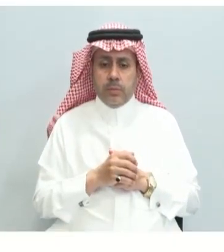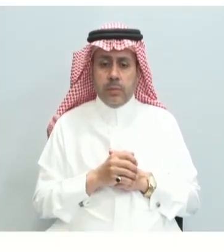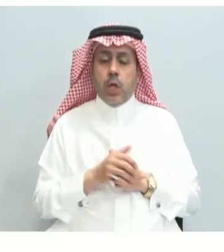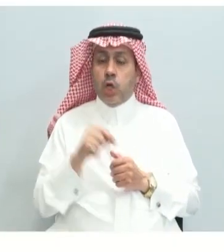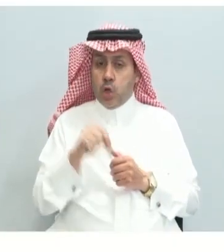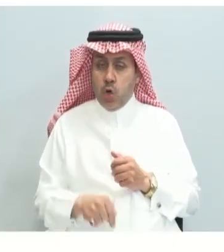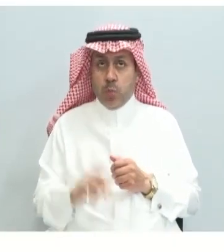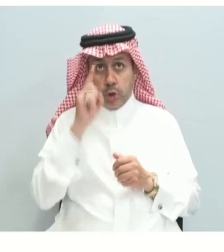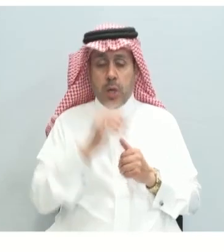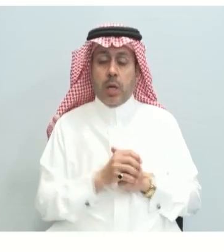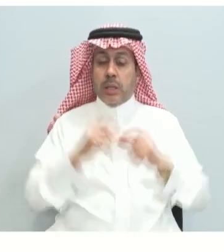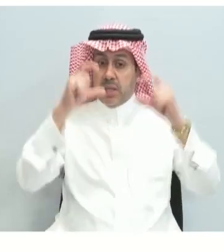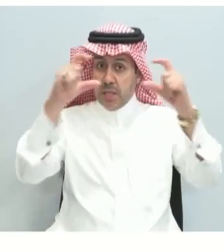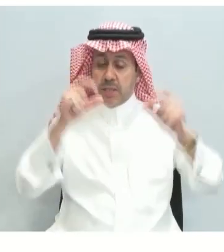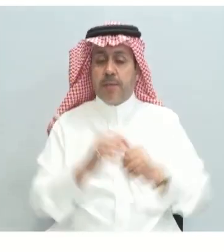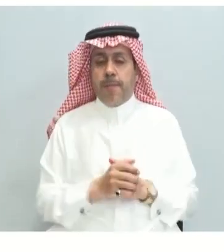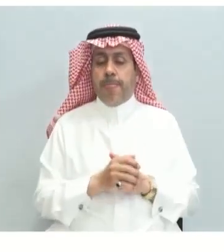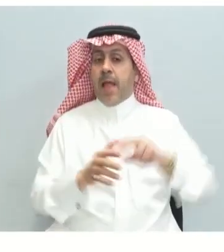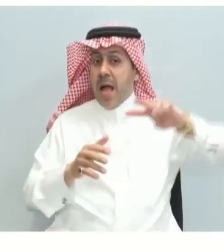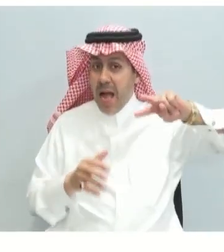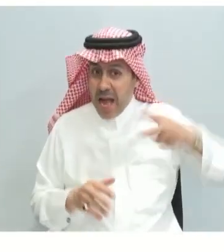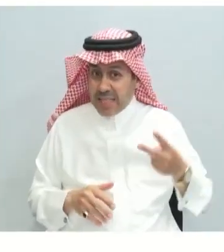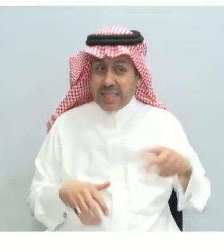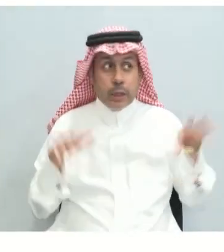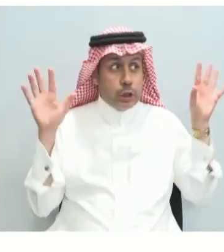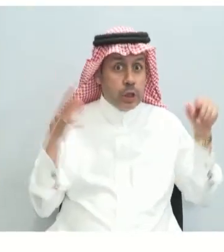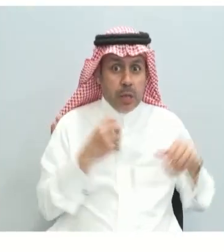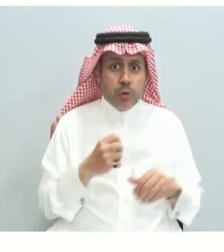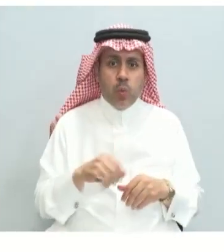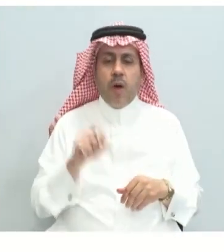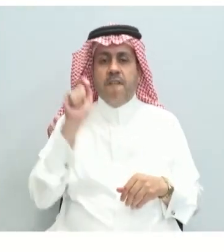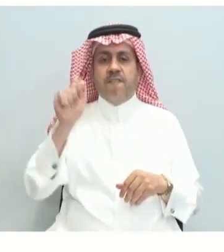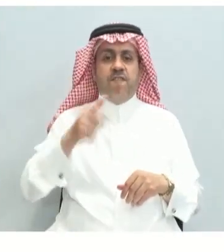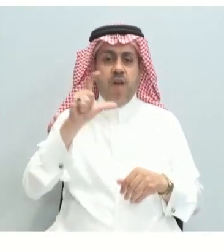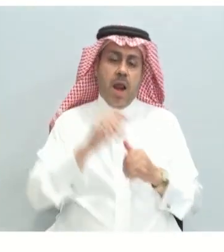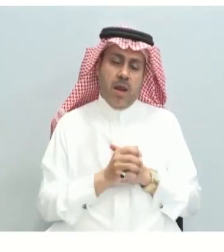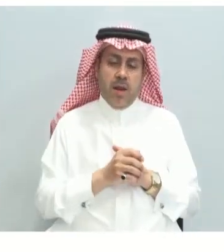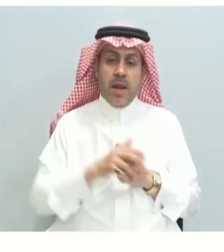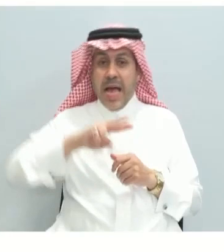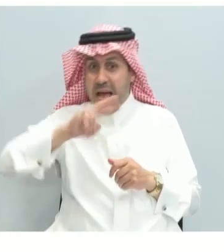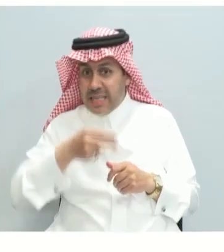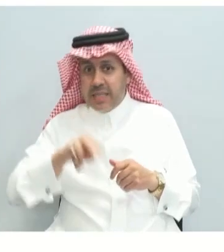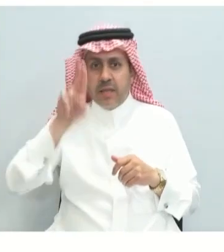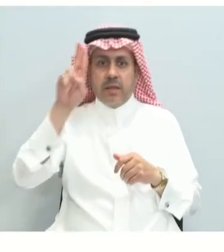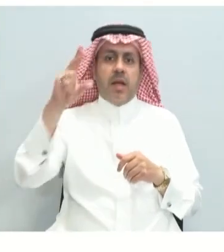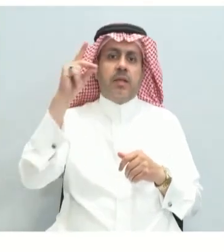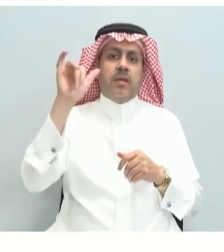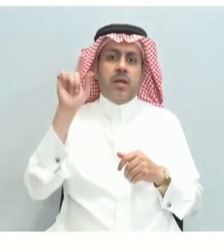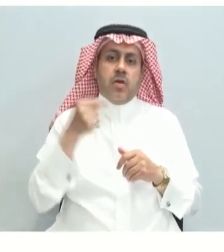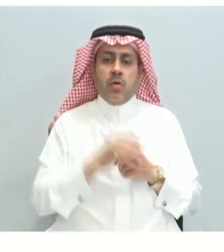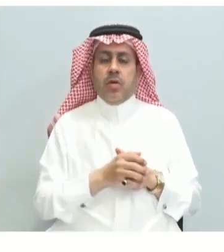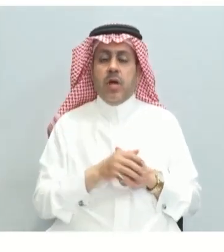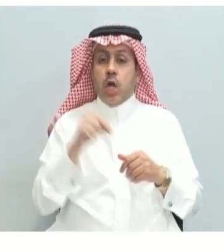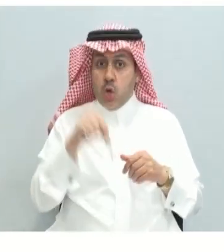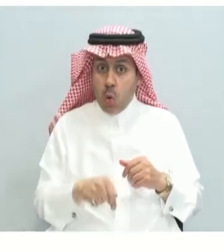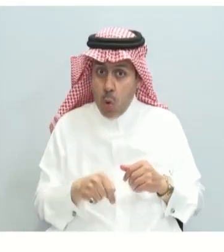اليوم بإذن الله نتناول ضد التطير، ألا وهو الفأل. ومتى يكون هذا الفأل؟